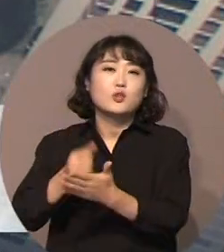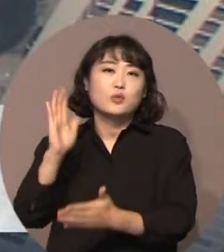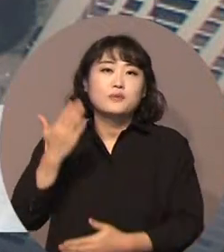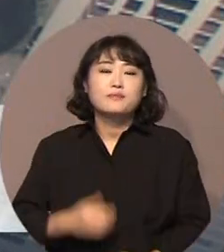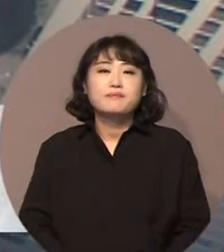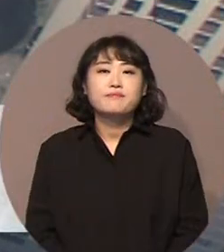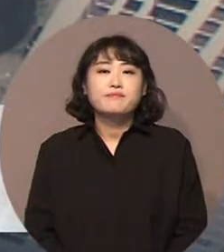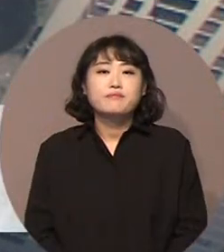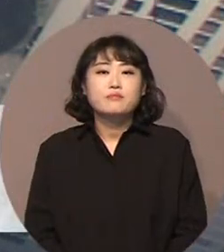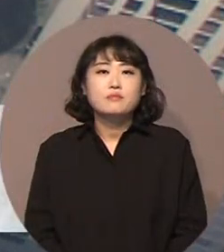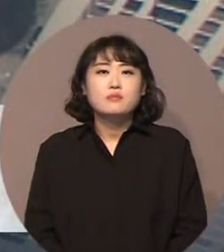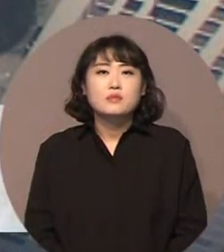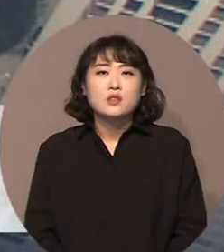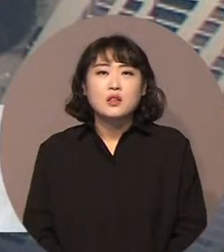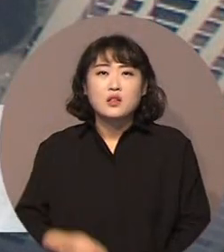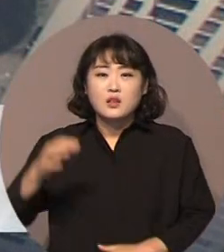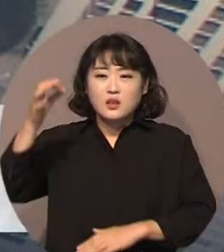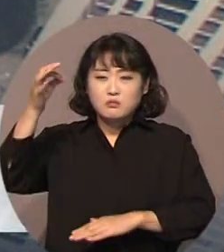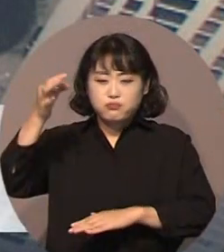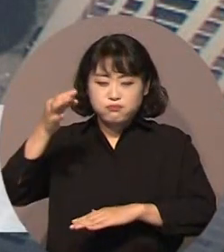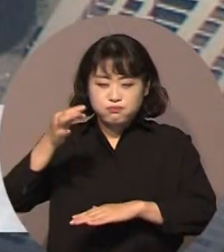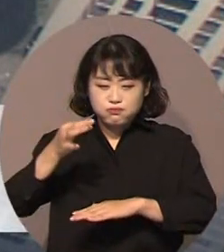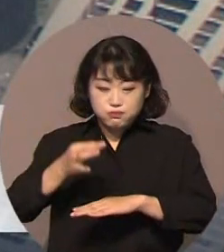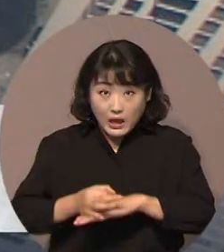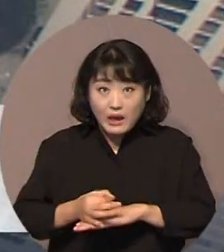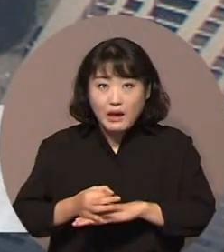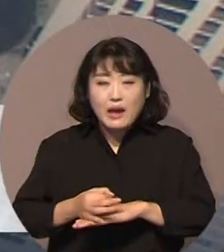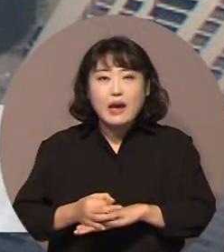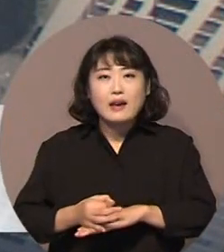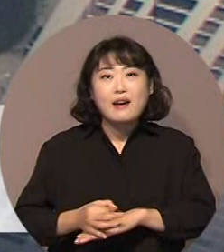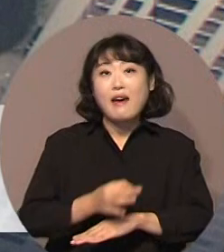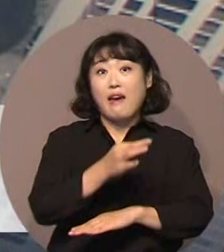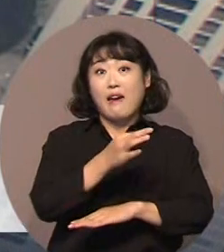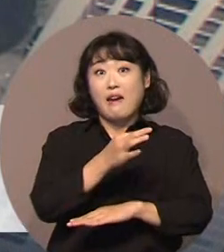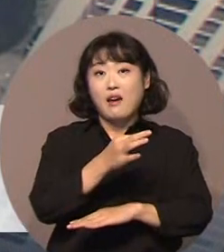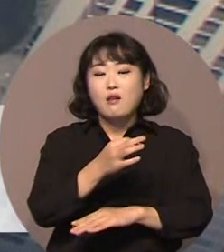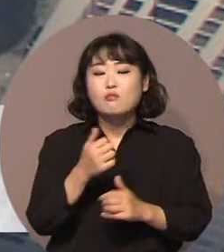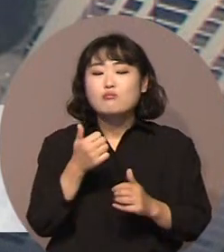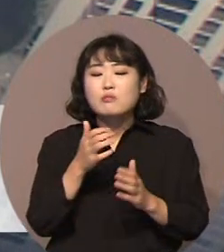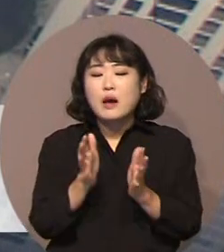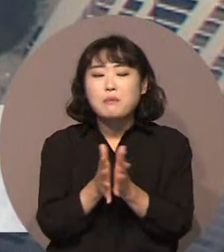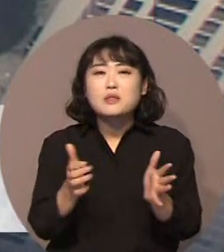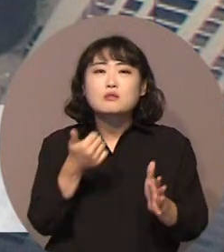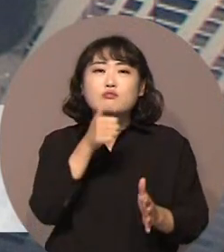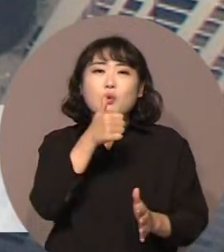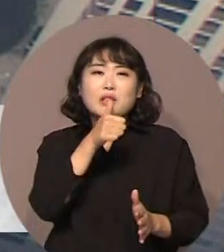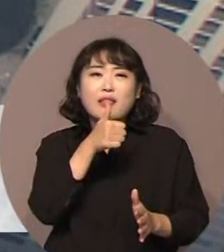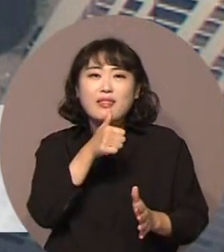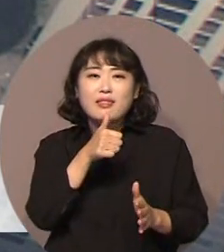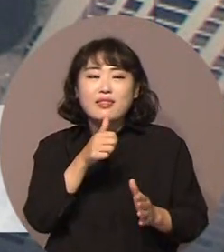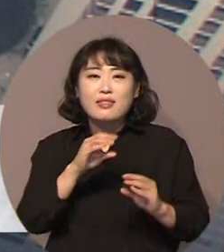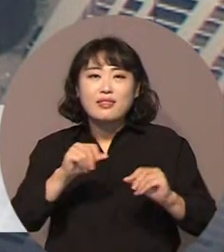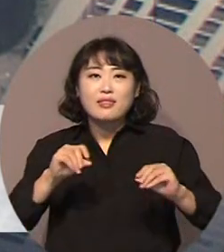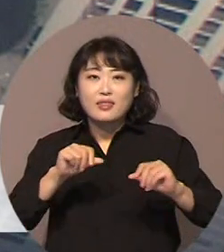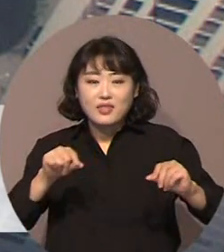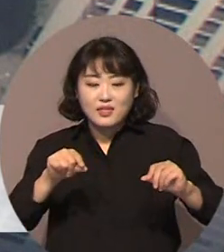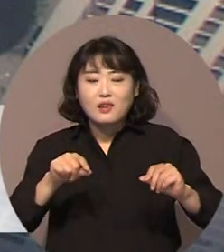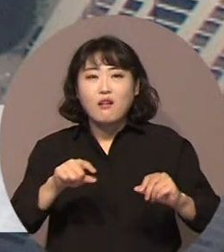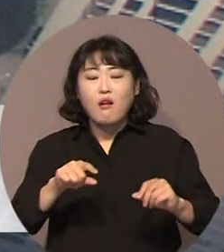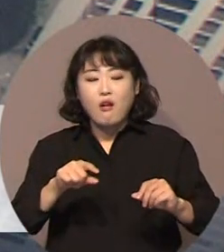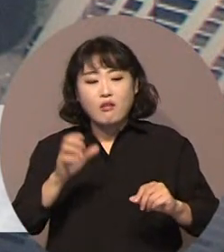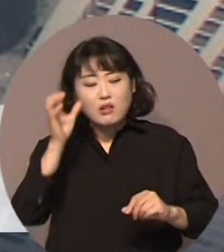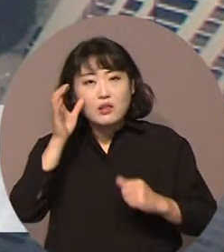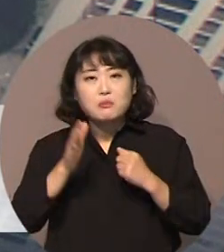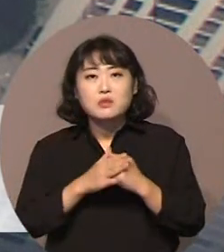이른바 바닥을 찍었다라는 분석이 나올 정도로 최근 부동산 시장이 회복 조짐을 보이면서 지역 아파트 청약도